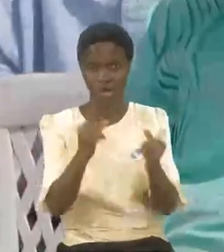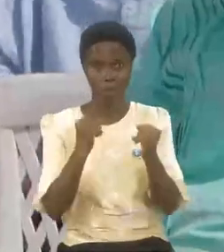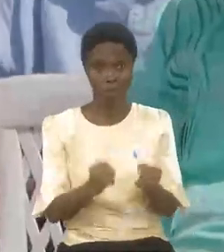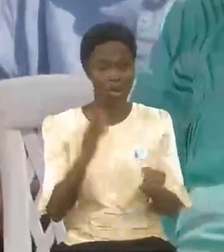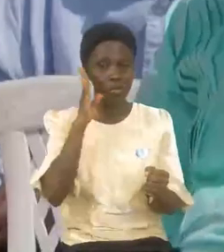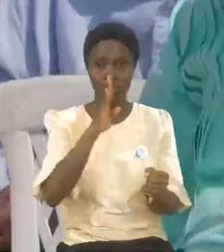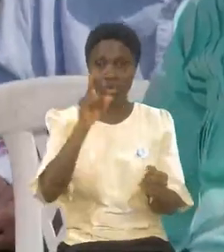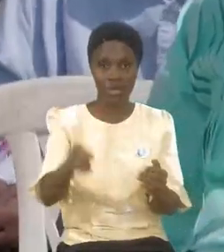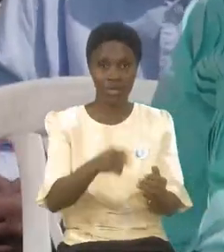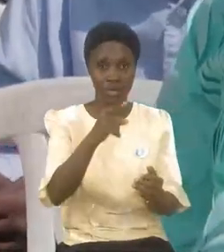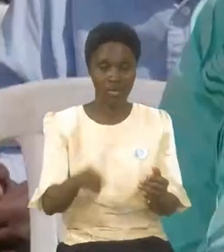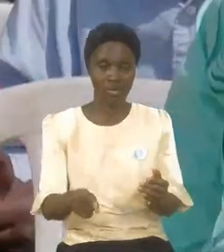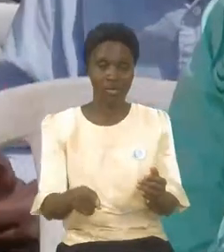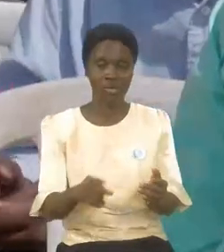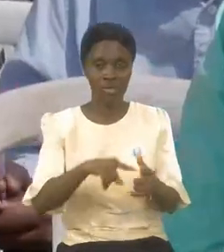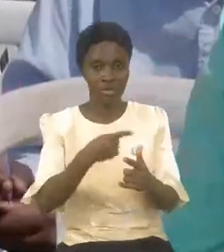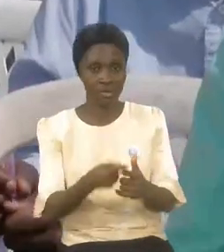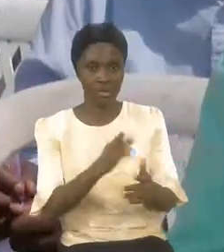écrasés, éliminés. Et puis